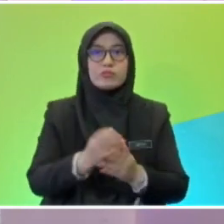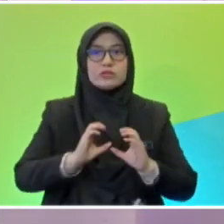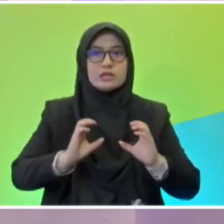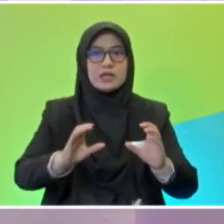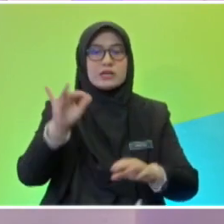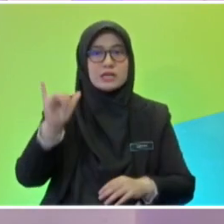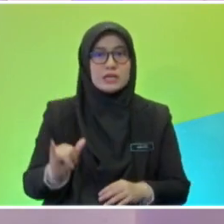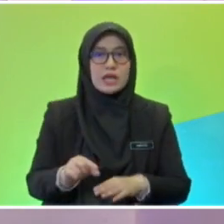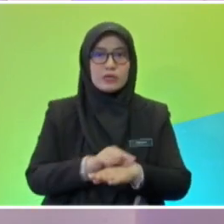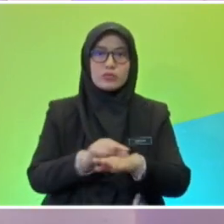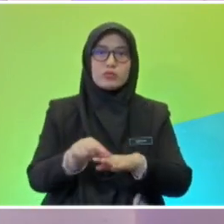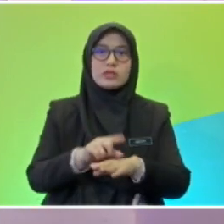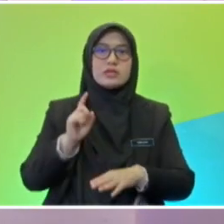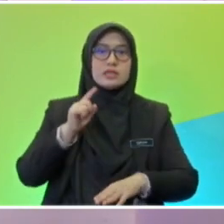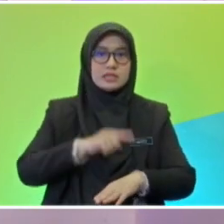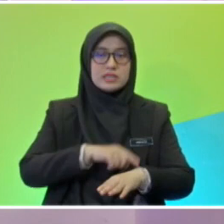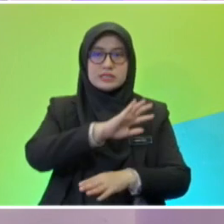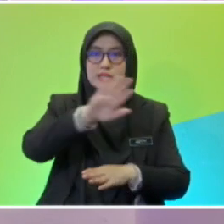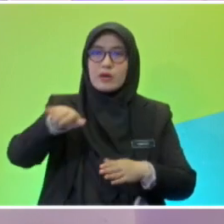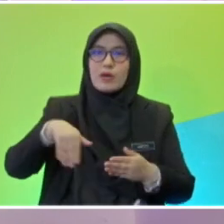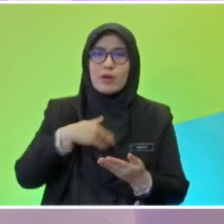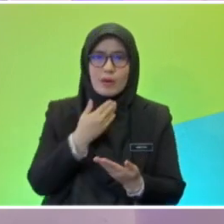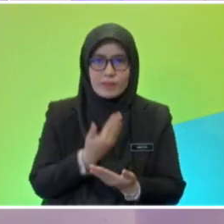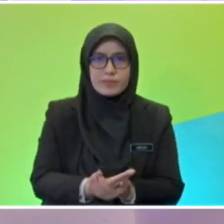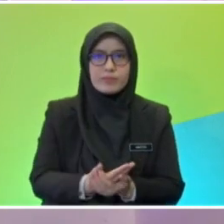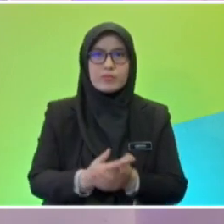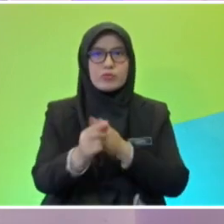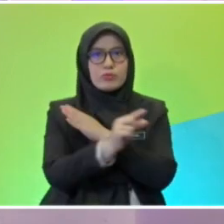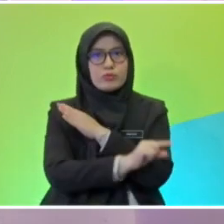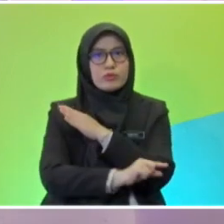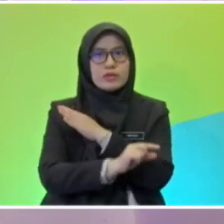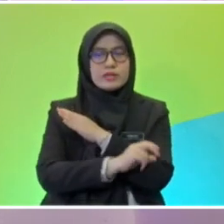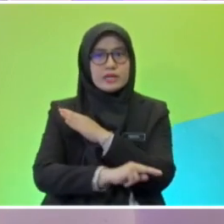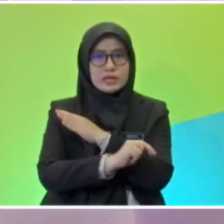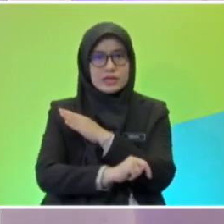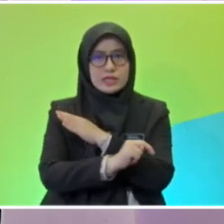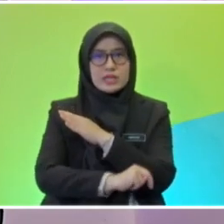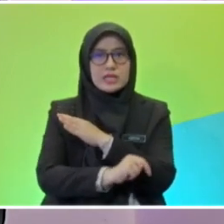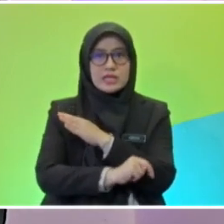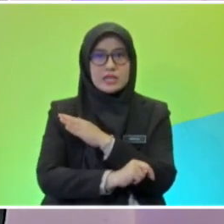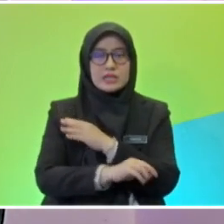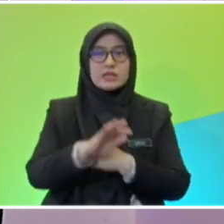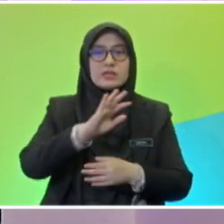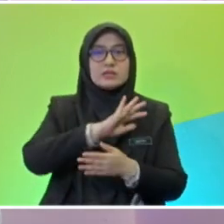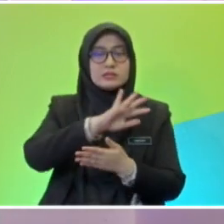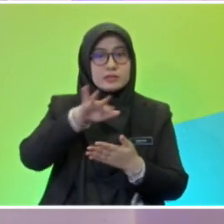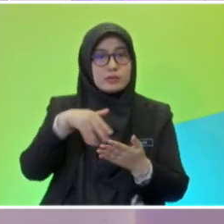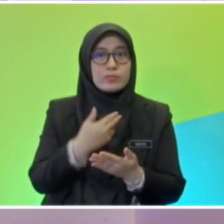baik di Negeri 9 pega paham di Trengganu di mana semuanya British meletakkan